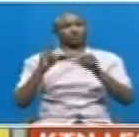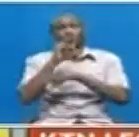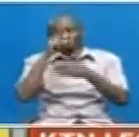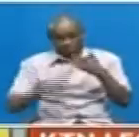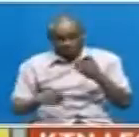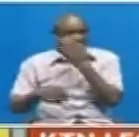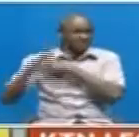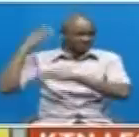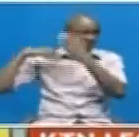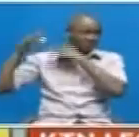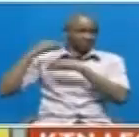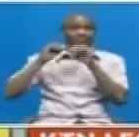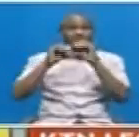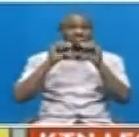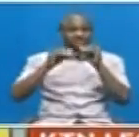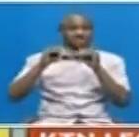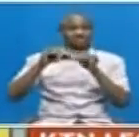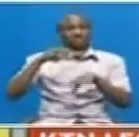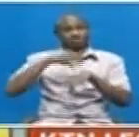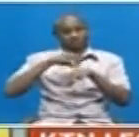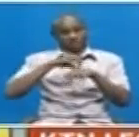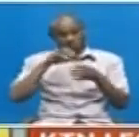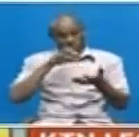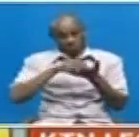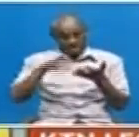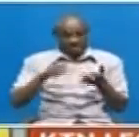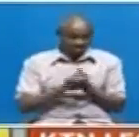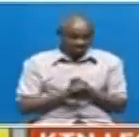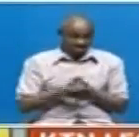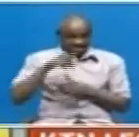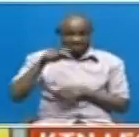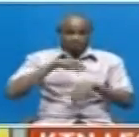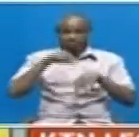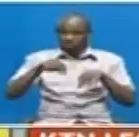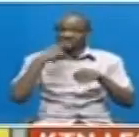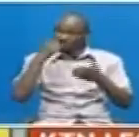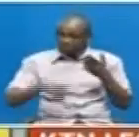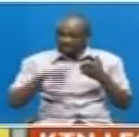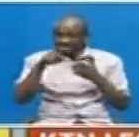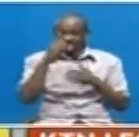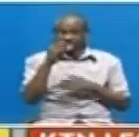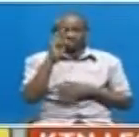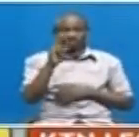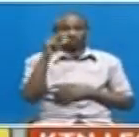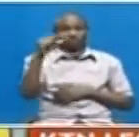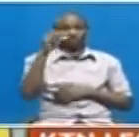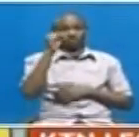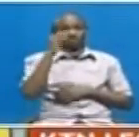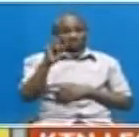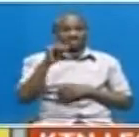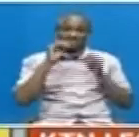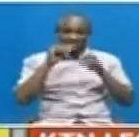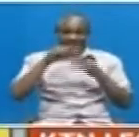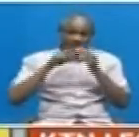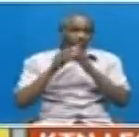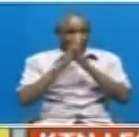wa kale katika kutoa mafunzo ya Quran. Mfumo huu maarufu unaojulikana kama Duksi hutumika katika kuwafunza watoto wao masomo ya